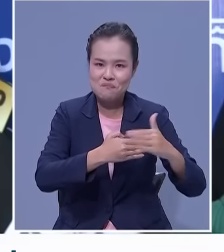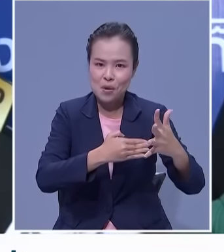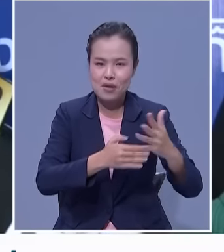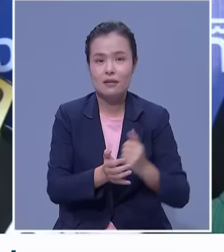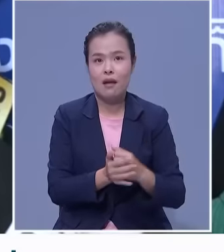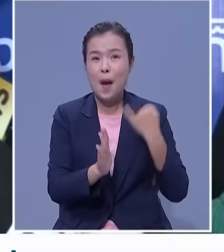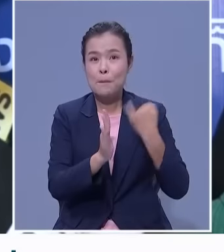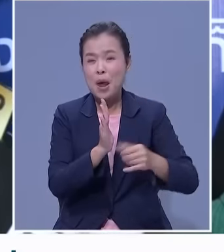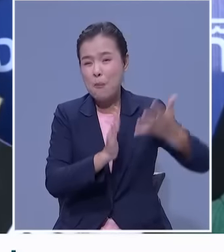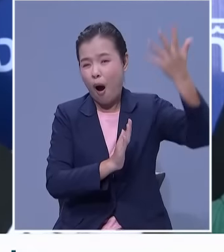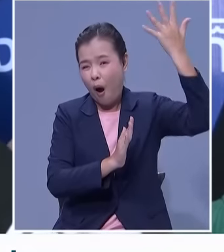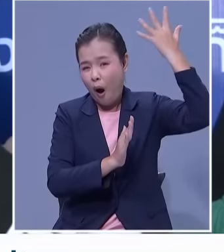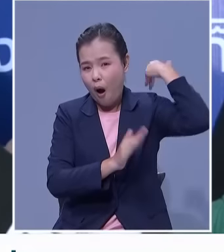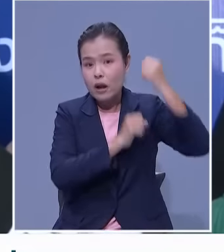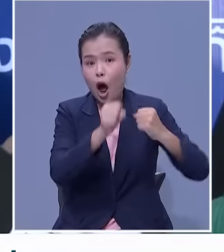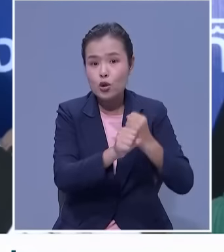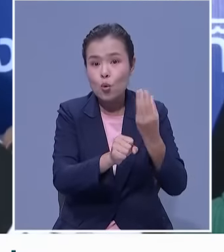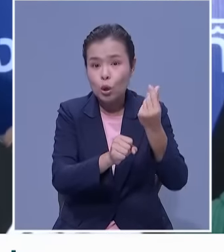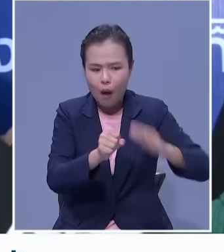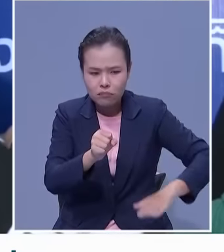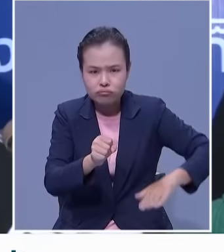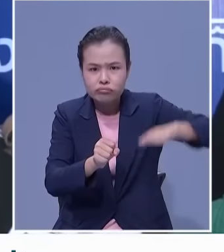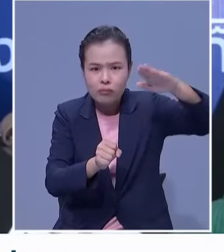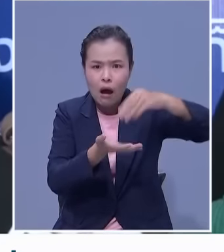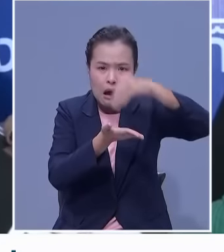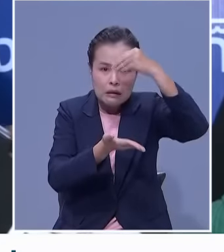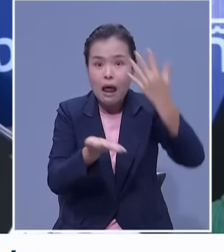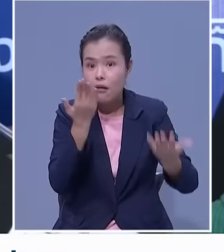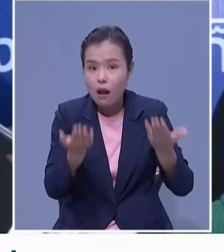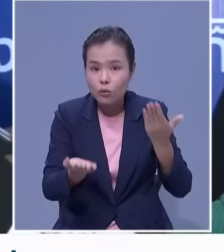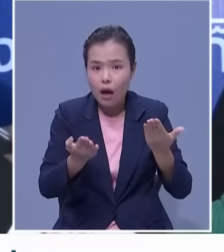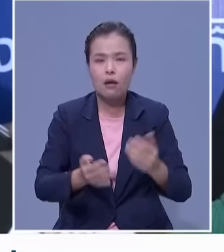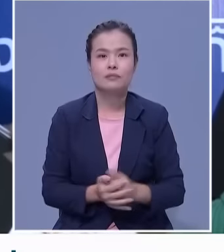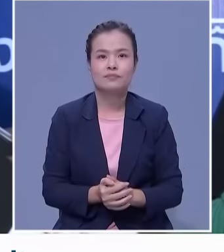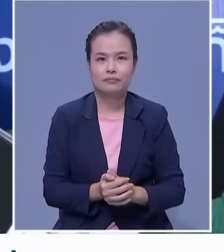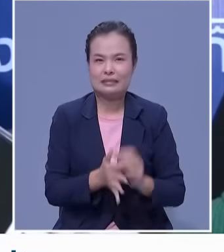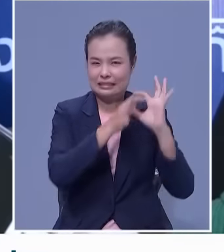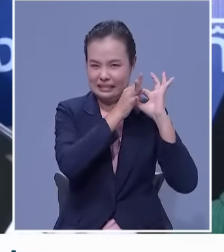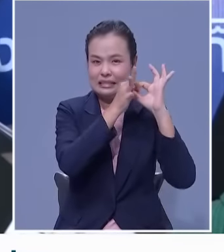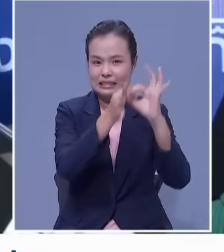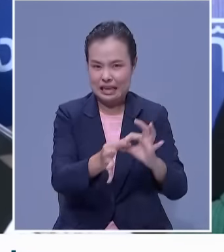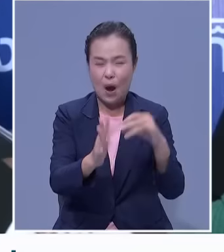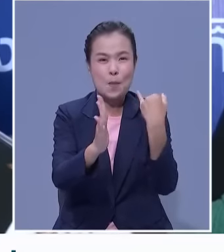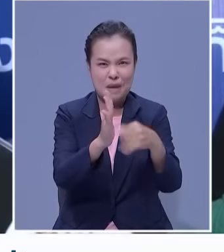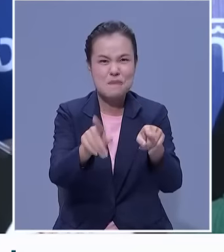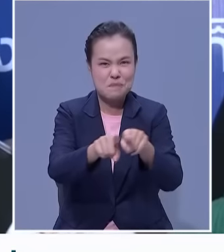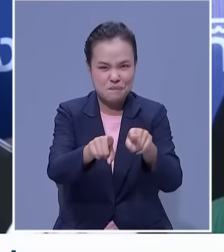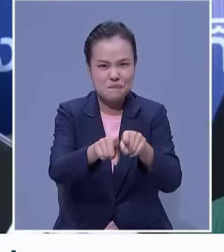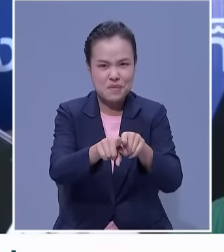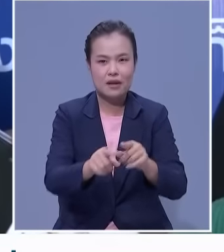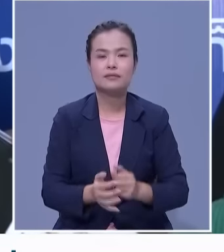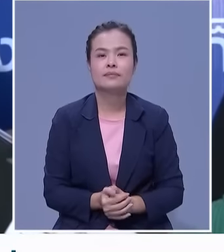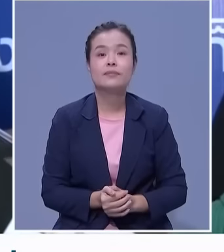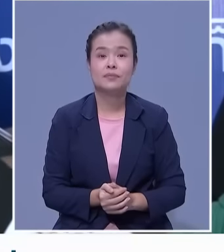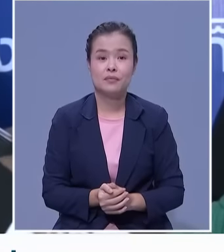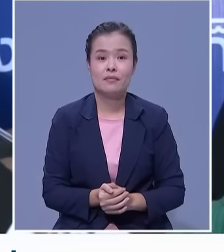คุณจะเคยทำผิดตอนอายุเท่าไหร่ก็ตามอ่ะตอนยังเป็นนักศึกษาอะไรอย่างเงี้ยมันก็สามารถที่จะดึงมาแล้วบอกว่าผิดได้เหมือนกันนะค่ะเออคือมัน